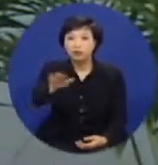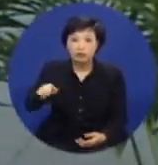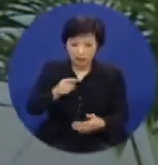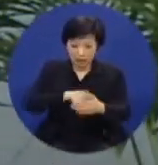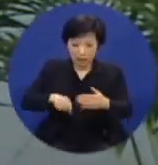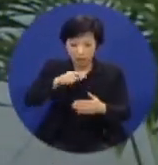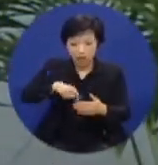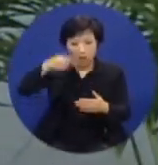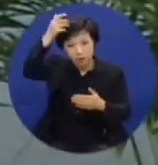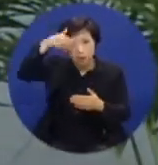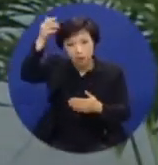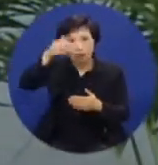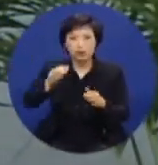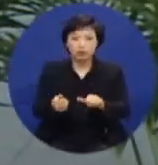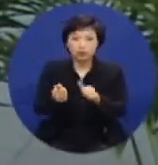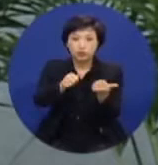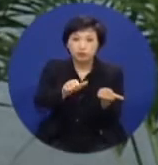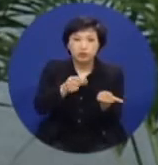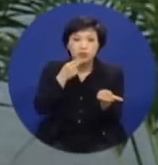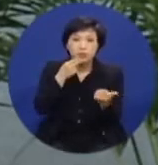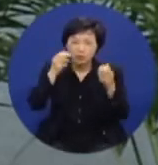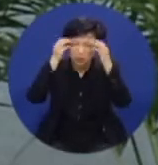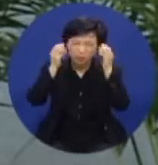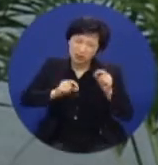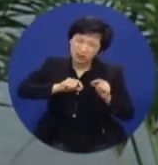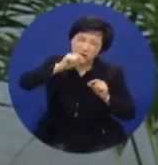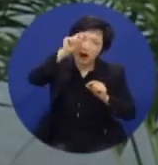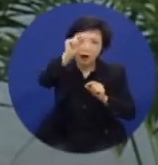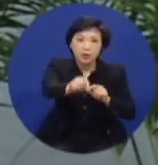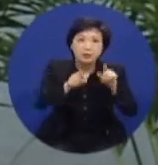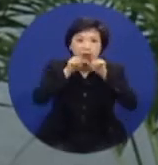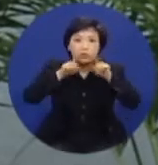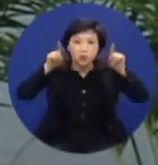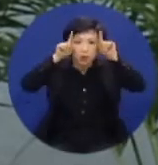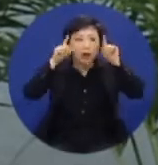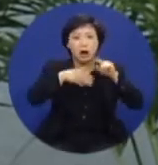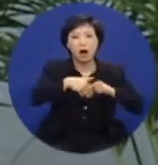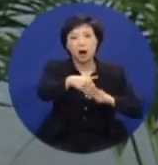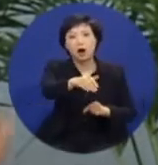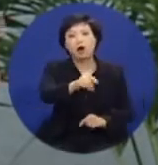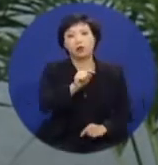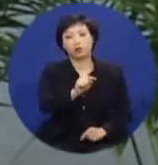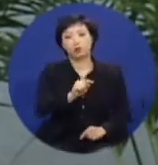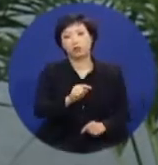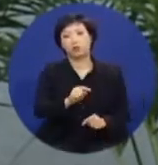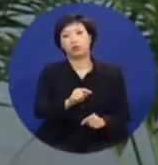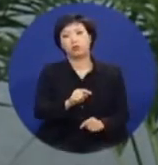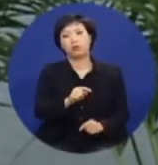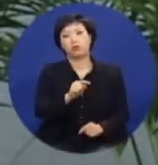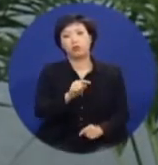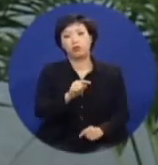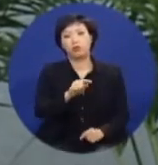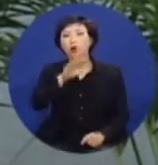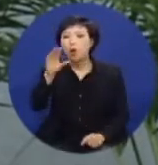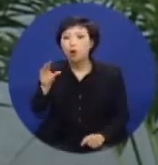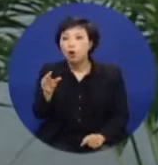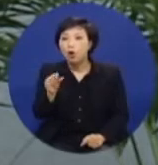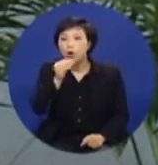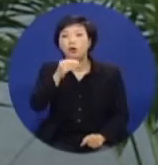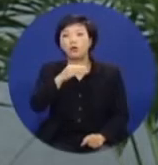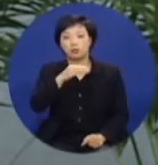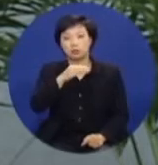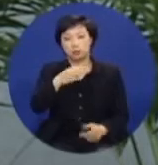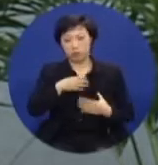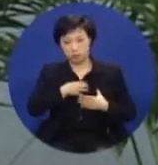흐 미 고통당하는 지우게 가는 사람 그 사람이 고루 카고 통보 낫지